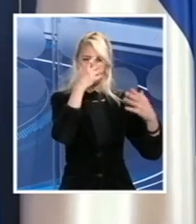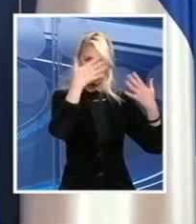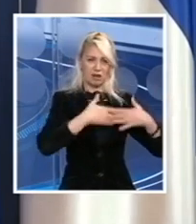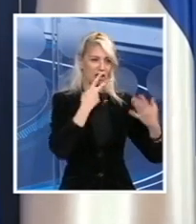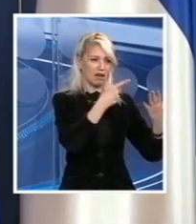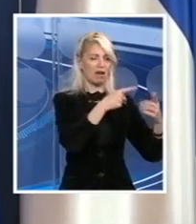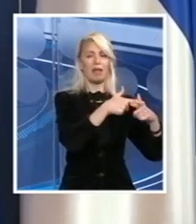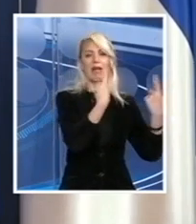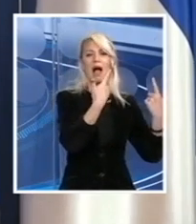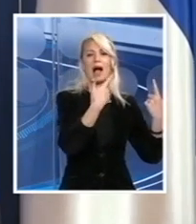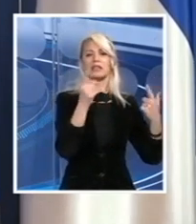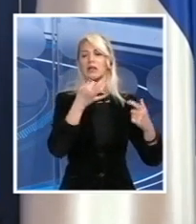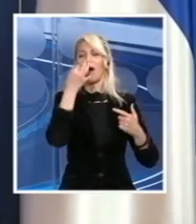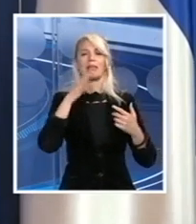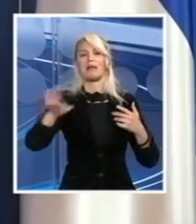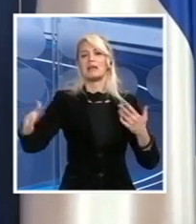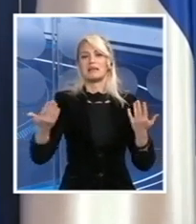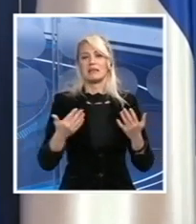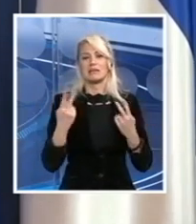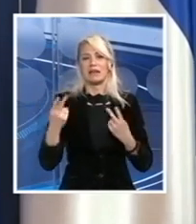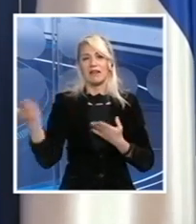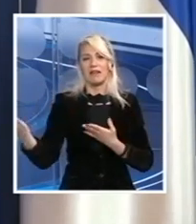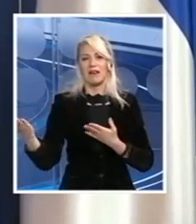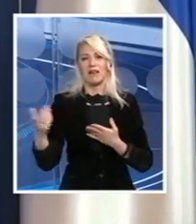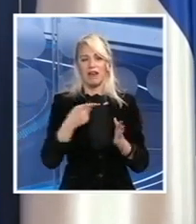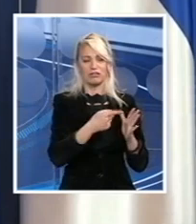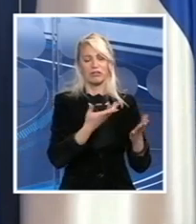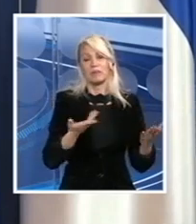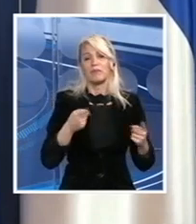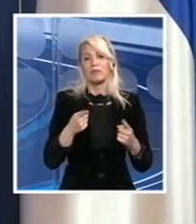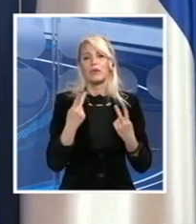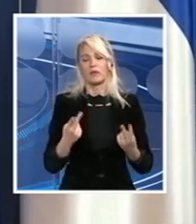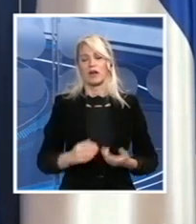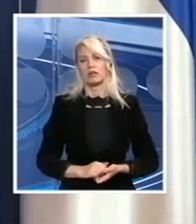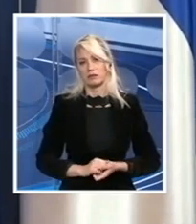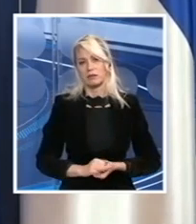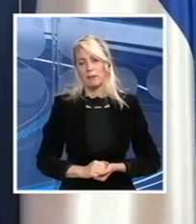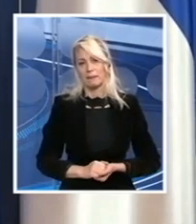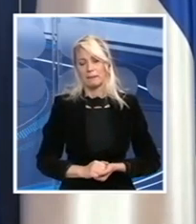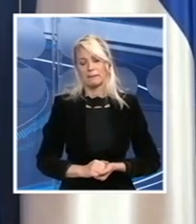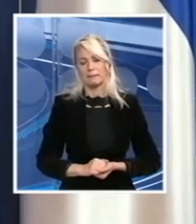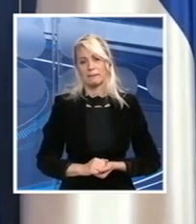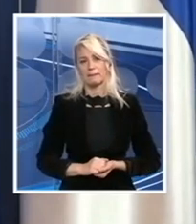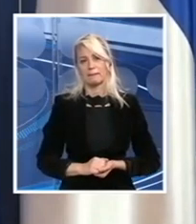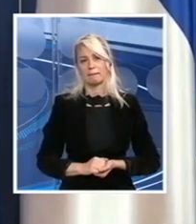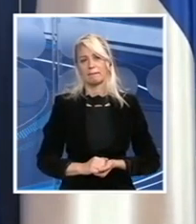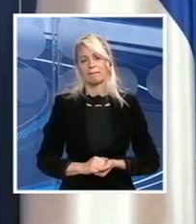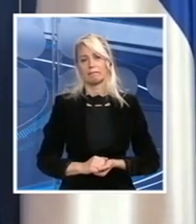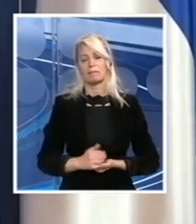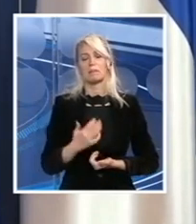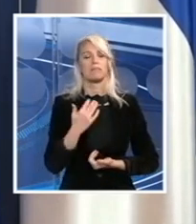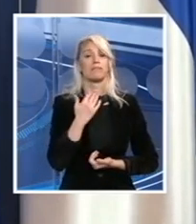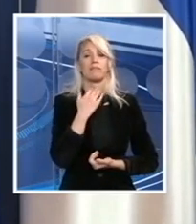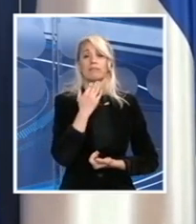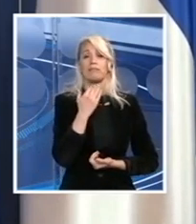u situaciji ovakve jedne epidemije. Tako da, bez obzira na to što su